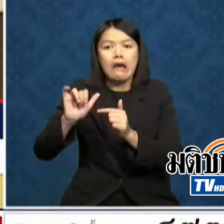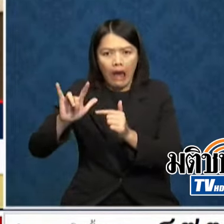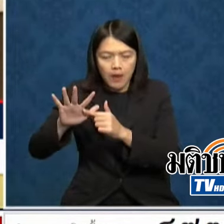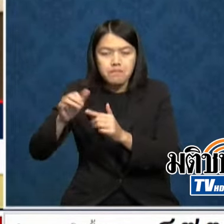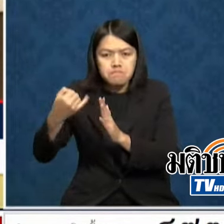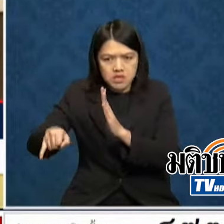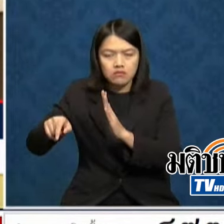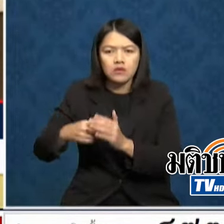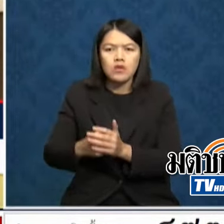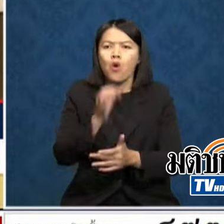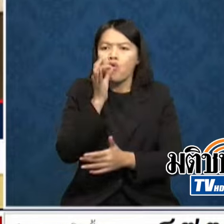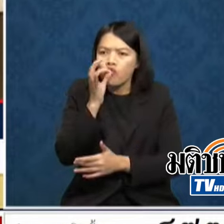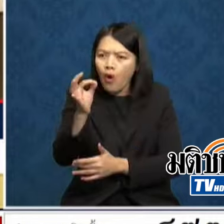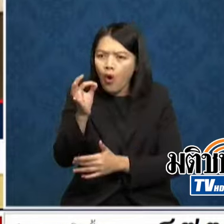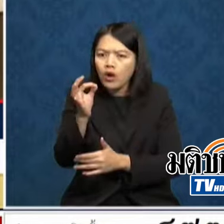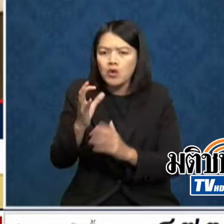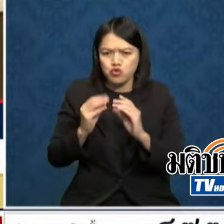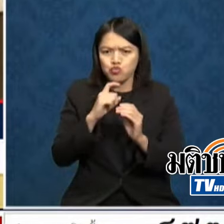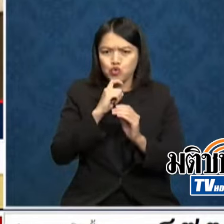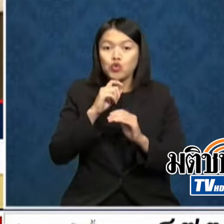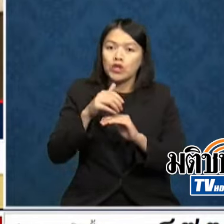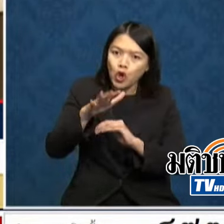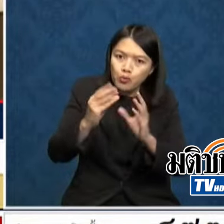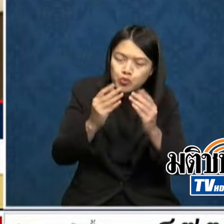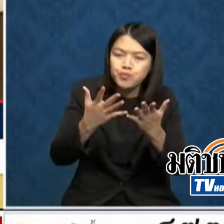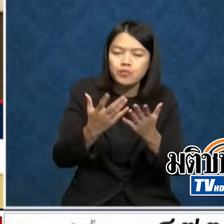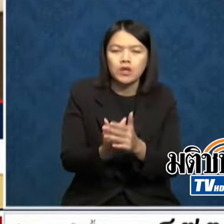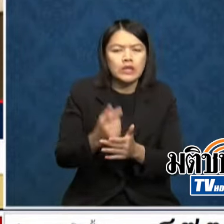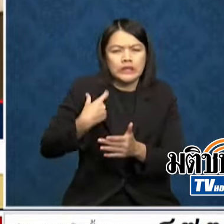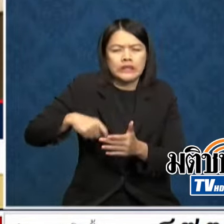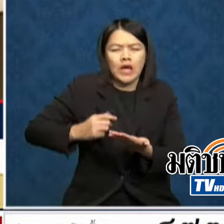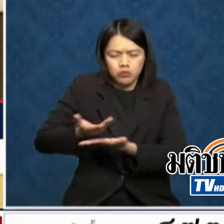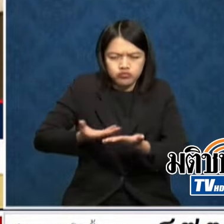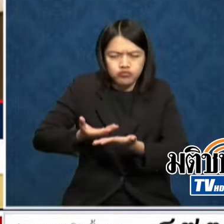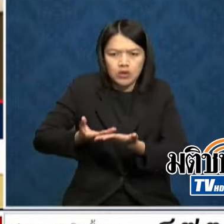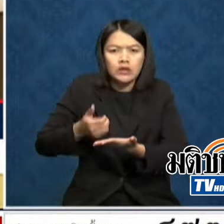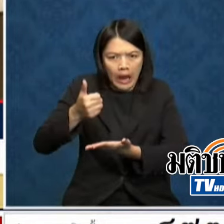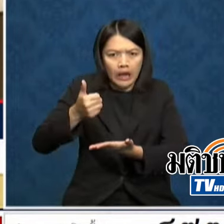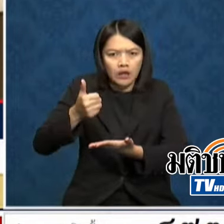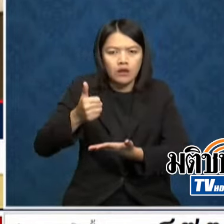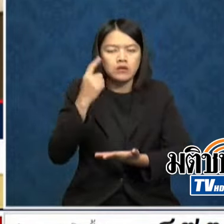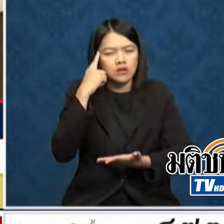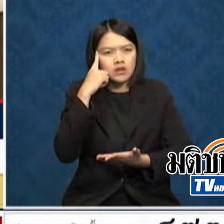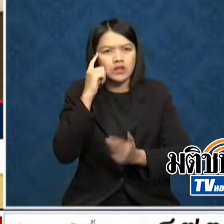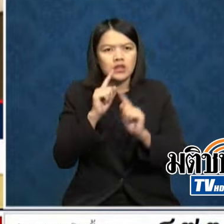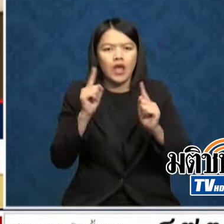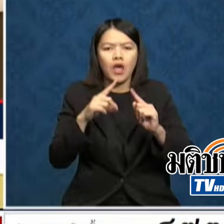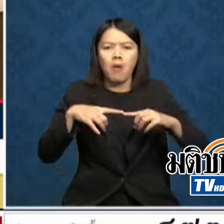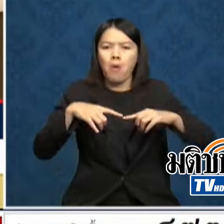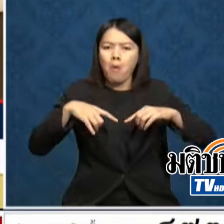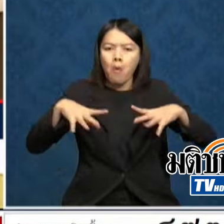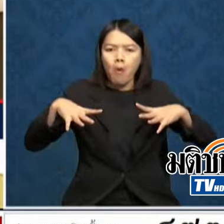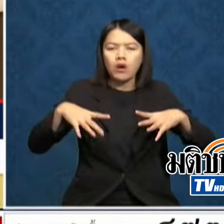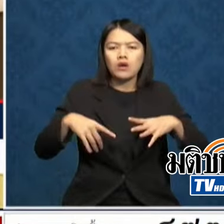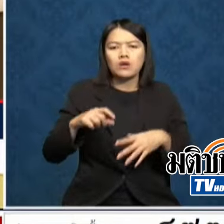าจะได้ฟ้องนอกหรือในสมัยประชุมศาลจะพิจารณาคดีนั้นในระหว่างสมัยประชุมก็ได้แต่ต้องไม่เป็นการขัดขวางต่อ